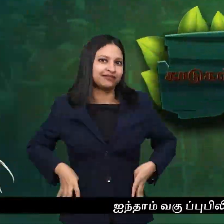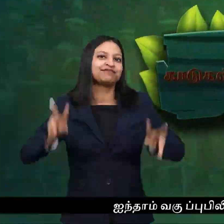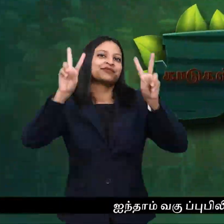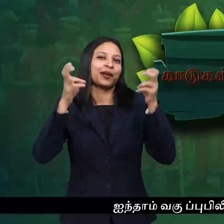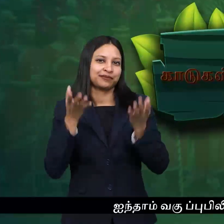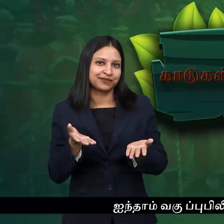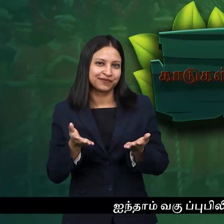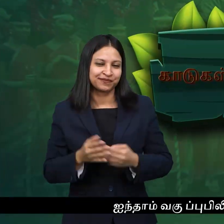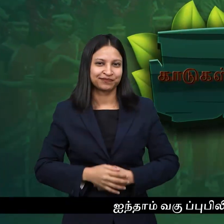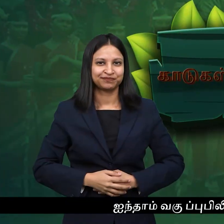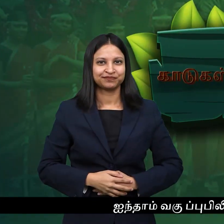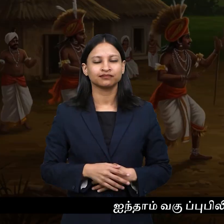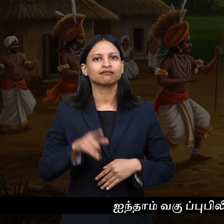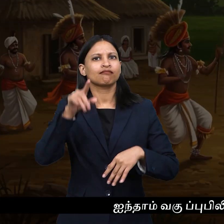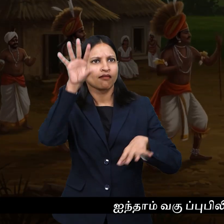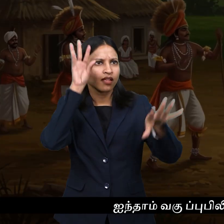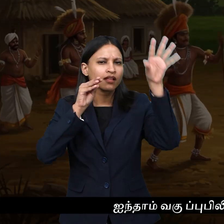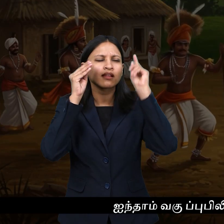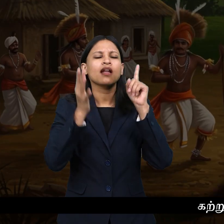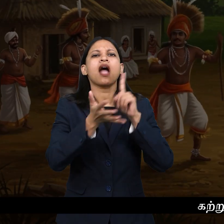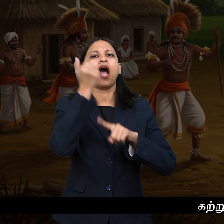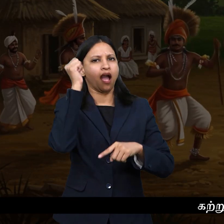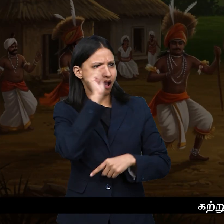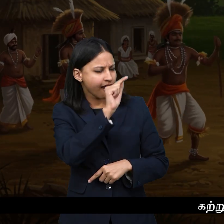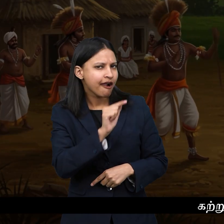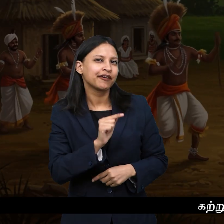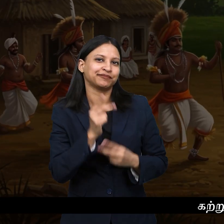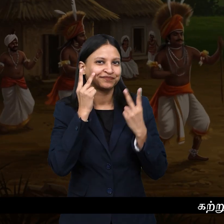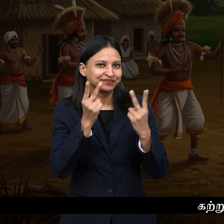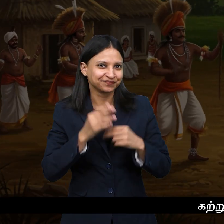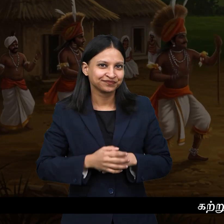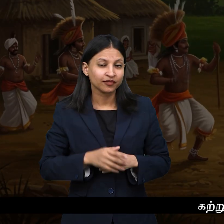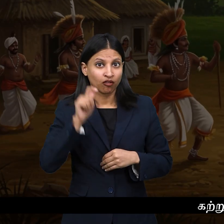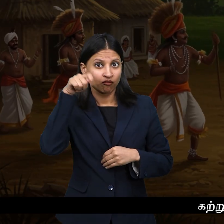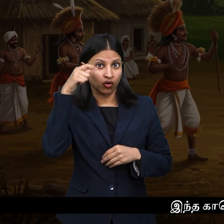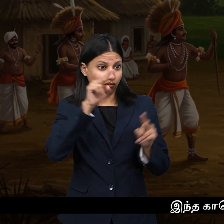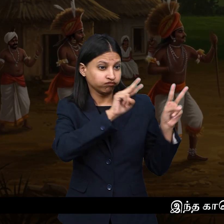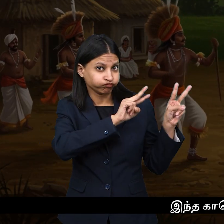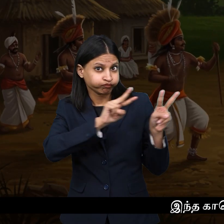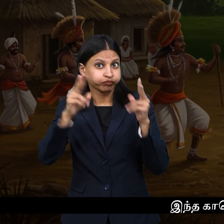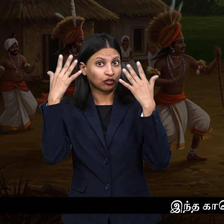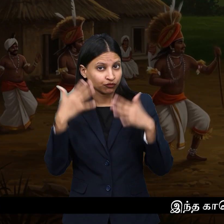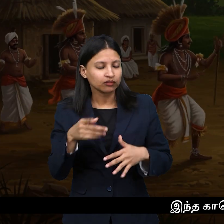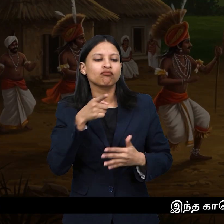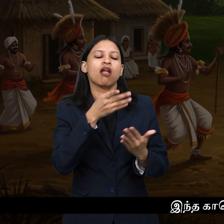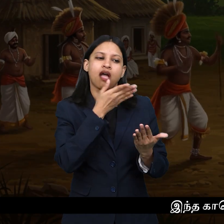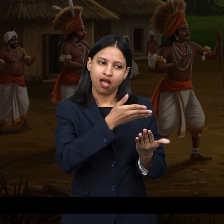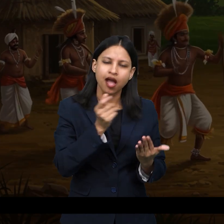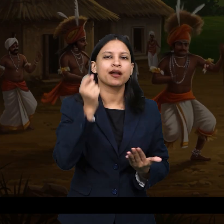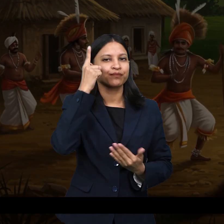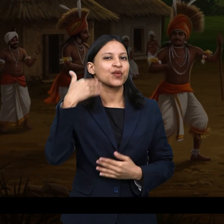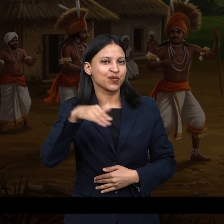5ஆம் வகுப்பிலிருந்து சுற்றுச்சூழல் அறிவியல் கற்றுக்கொள்வீர்கள். இந்த காணொளியின்